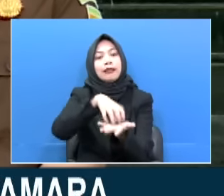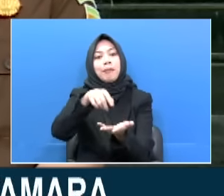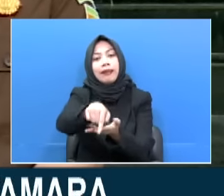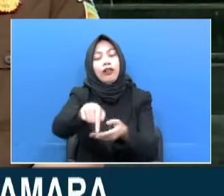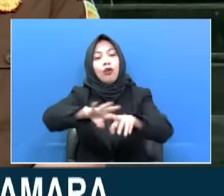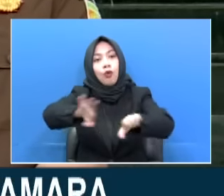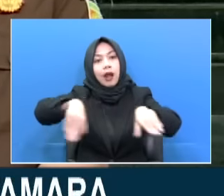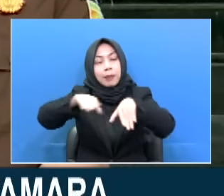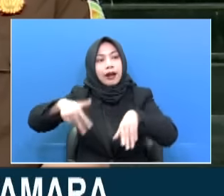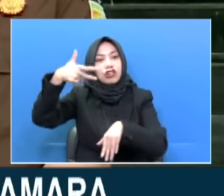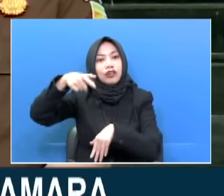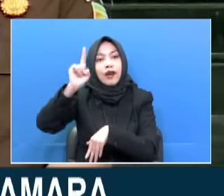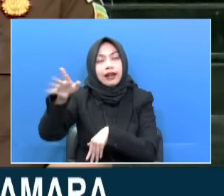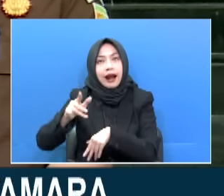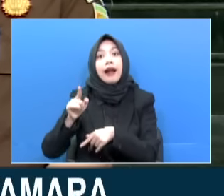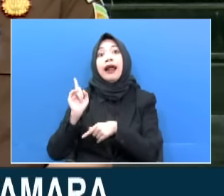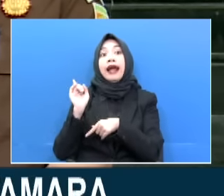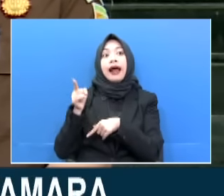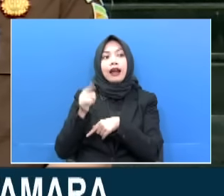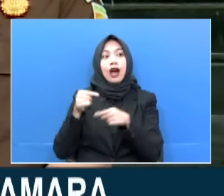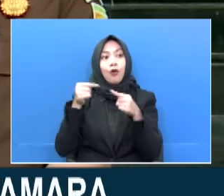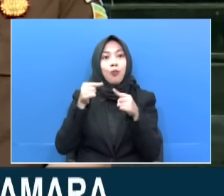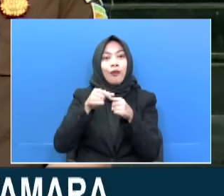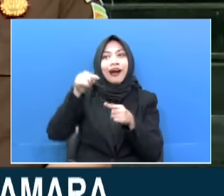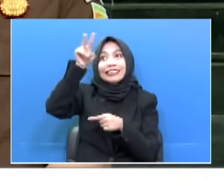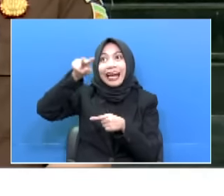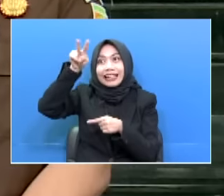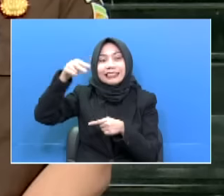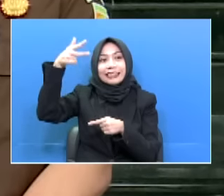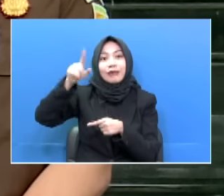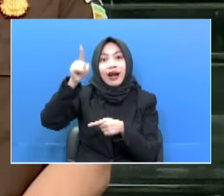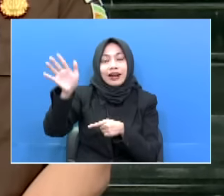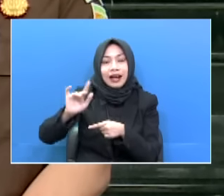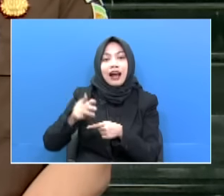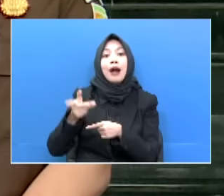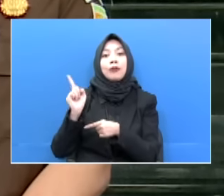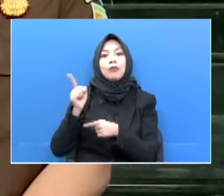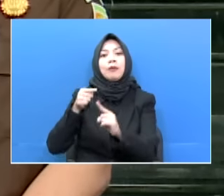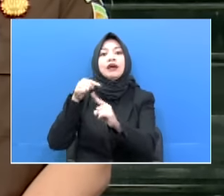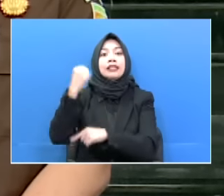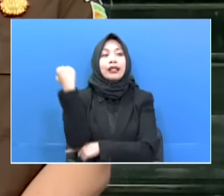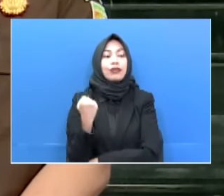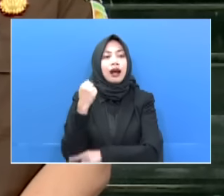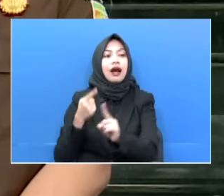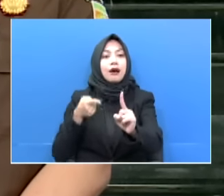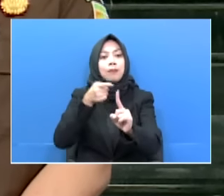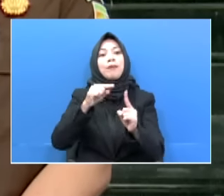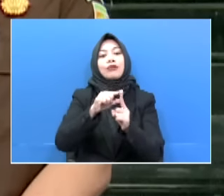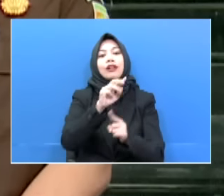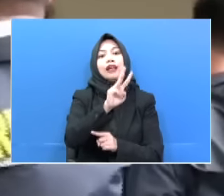dalam penerapan pasal khususnya dalam penerapan pasal 340 ataupun pembunuhan